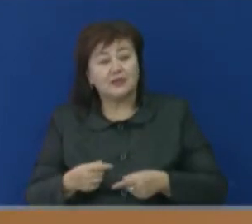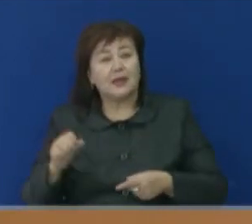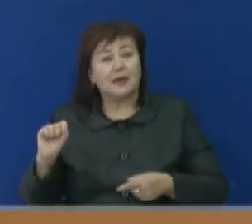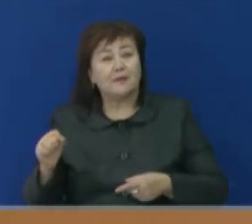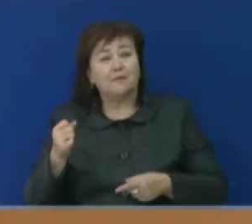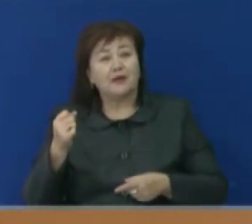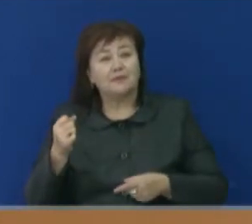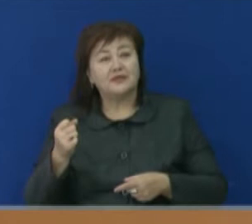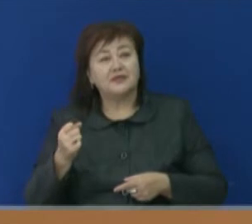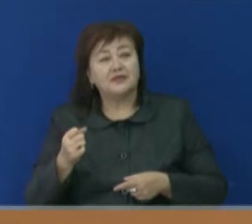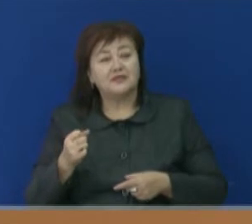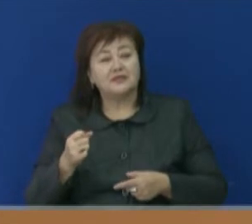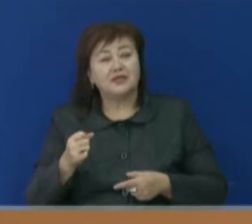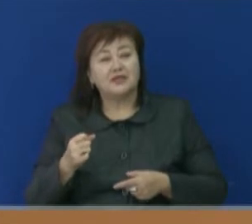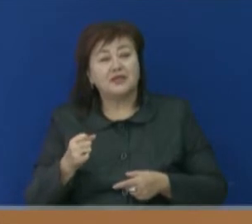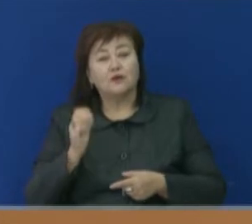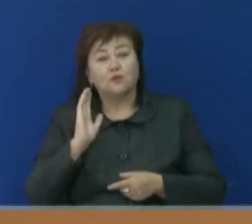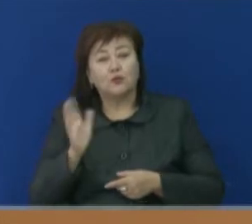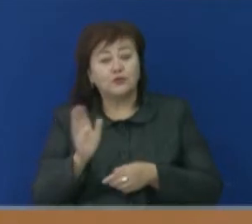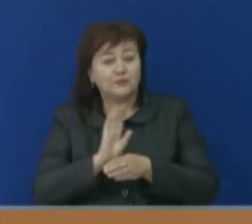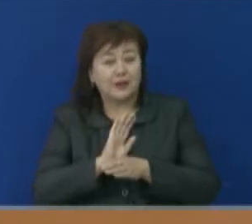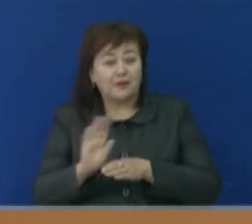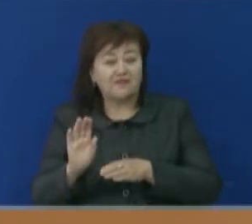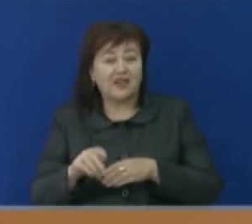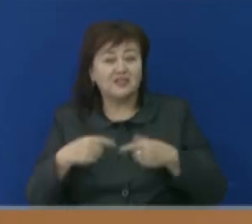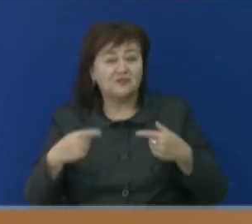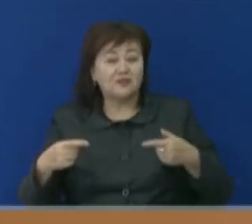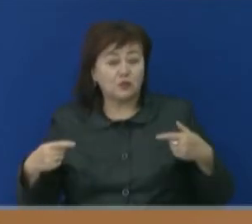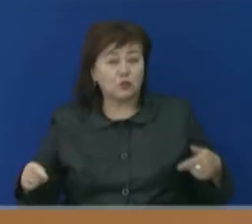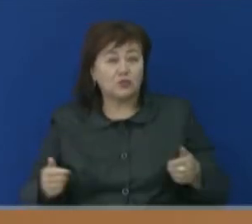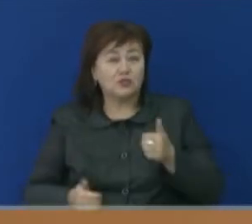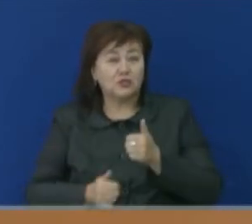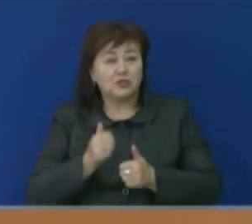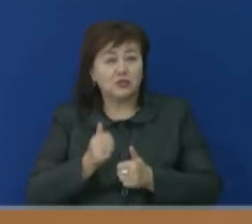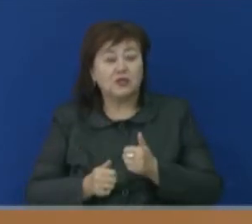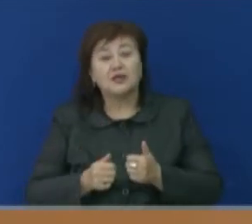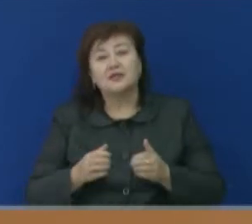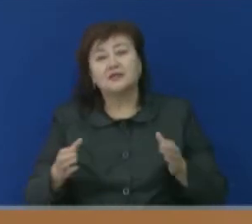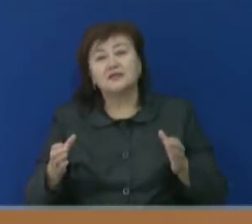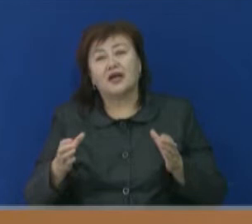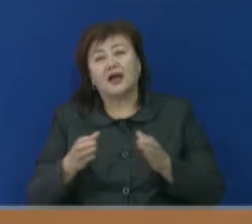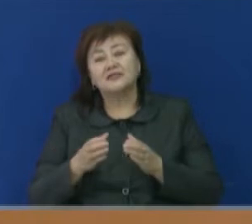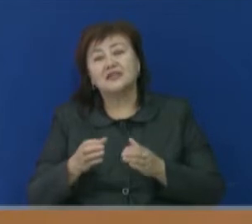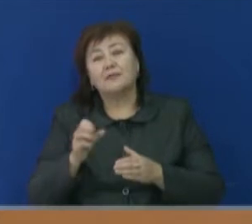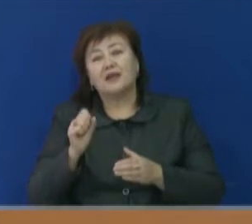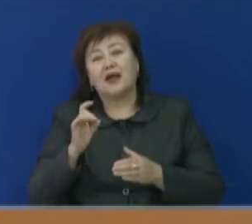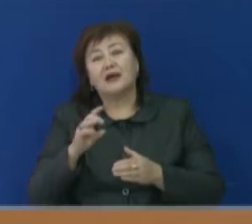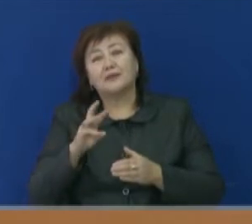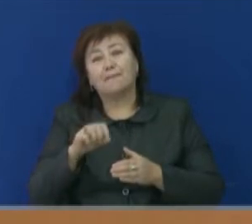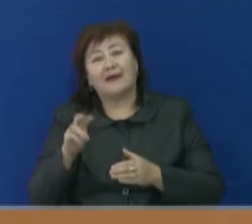Жеңімпаздар енді басқа да конкурстарға жіберіп отырамыз. Шетелдерге барып, мысалы Армандастар ансамблі біздегі